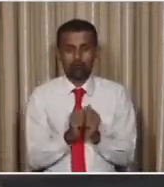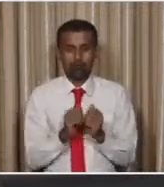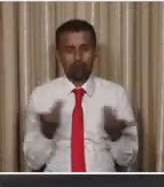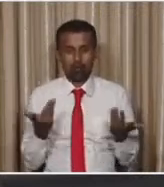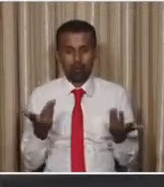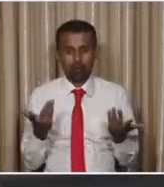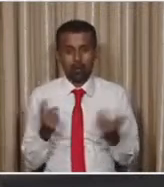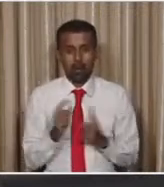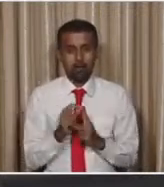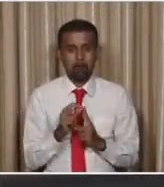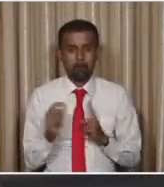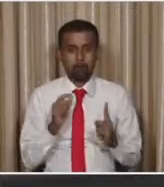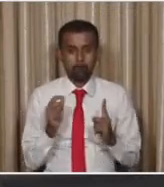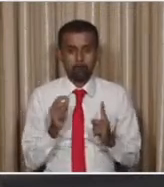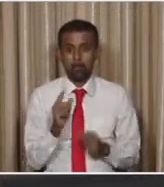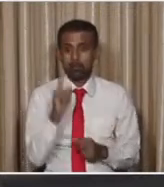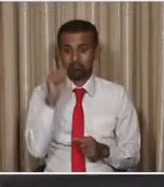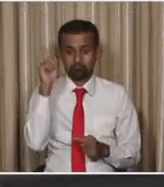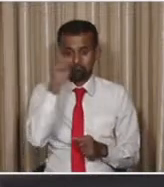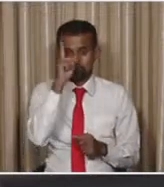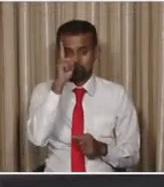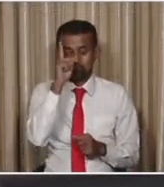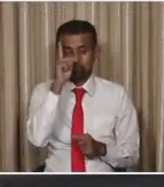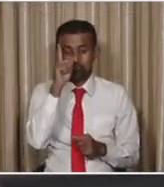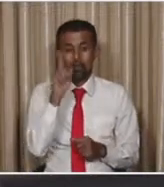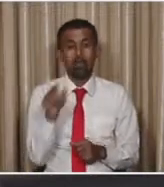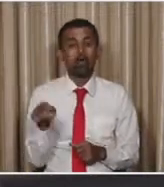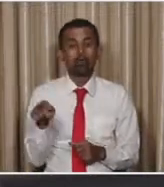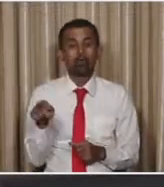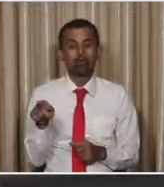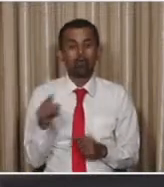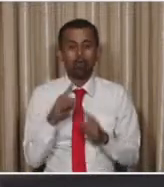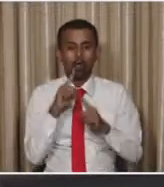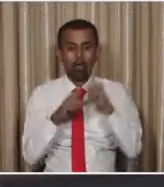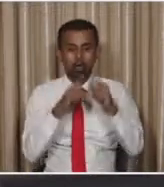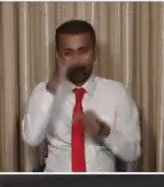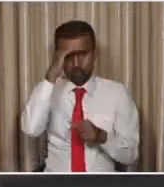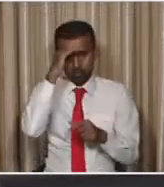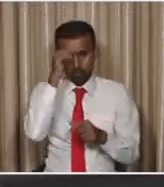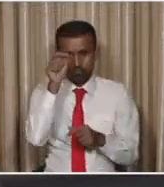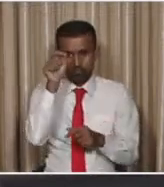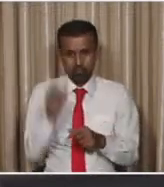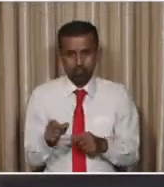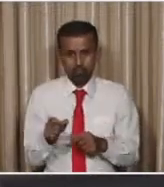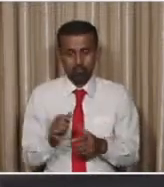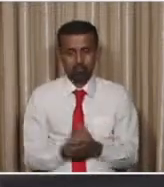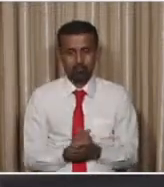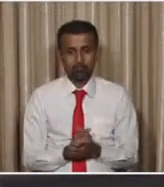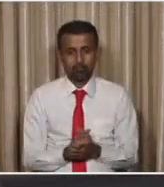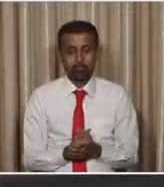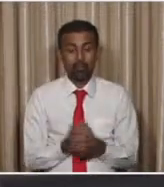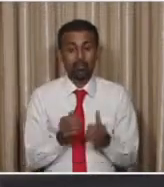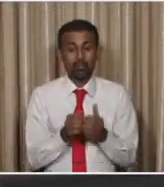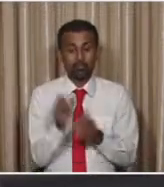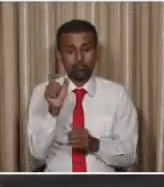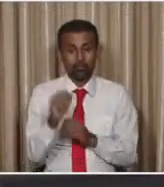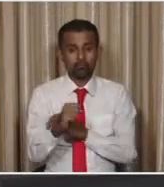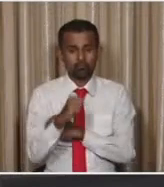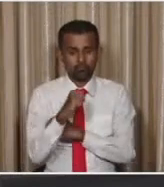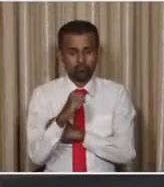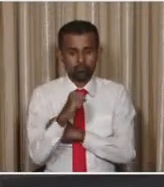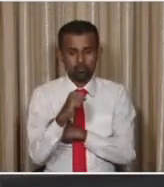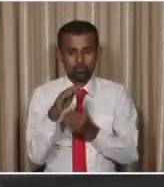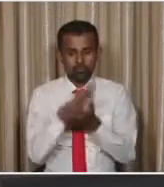මේ පාර්ලිමේන්තුවේ ලොක්කා වෙන කවුරුවත් නෙවෙයි කතානායකතුමා නිසා එනිසා එතුමා එතුමාගේ බලය